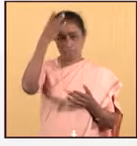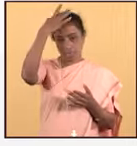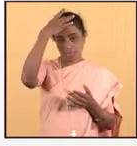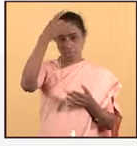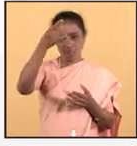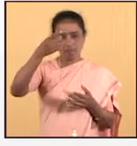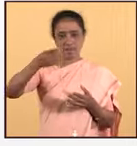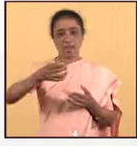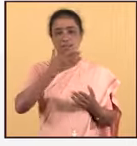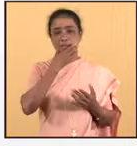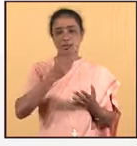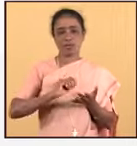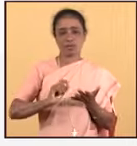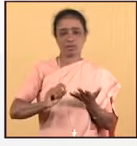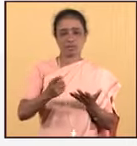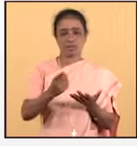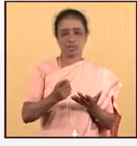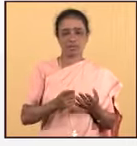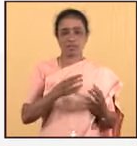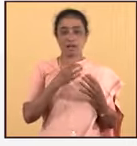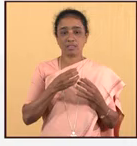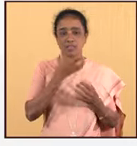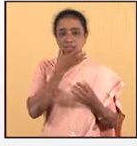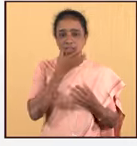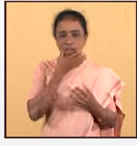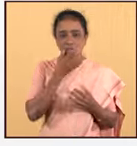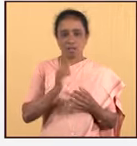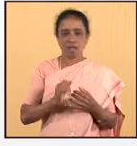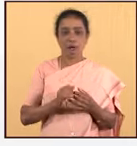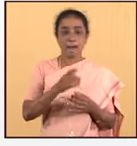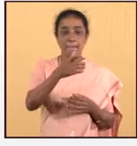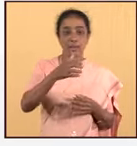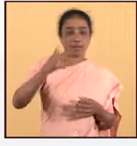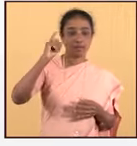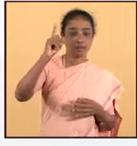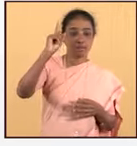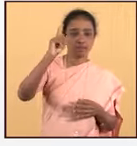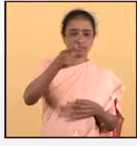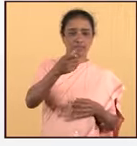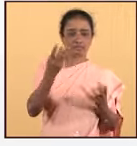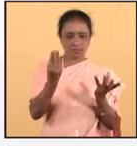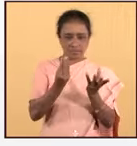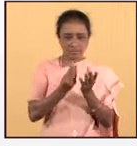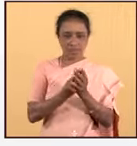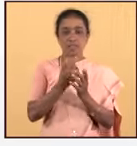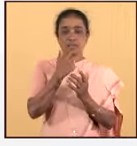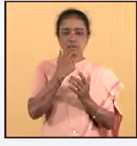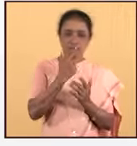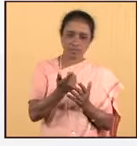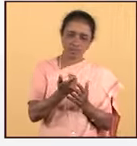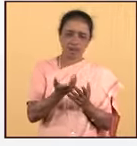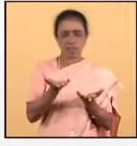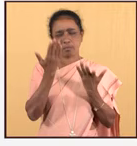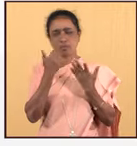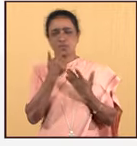சையது அகமது கான், ரவீந்திரநாத் தாகூர், மகாத்மா காந்தி அவர்கள் மற்றும் பல்வேறு தலைவர்கள் சமய